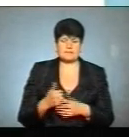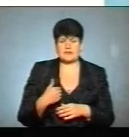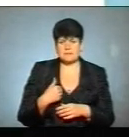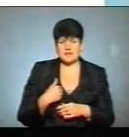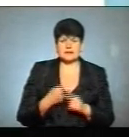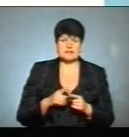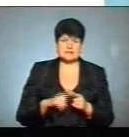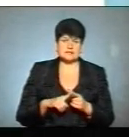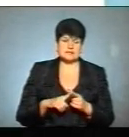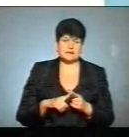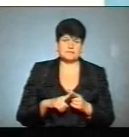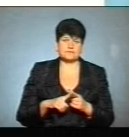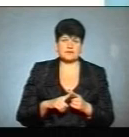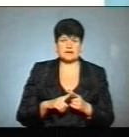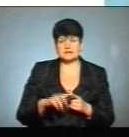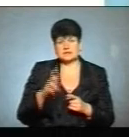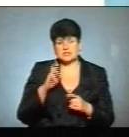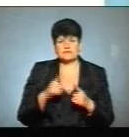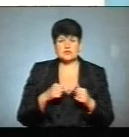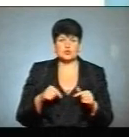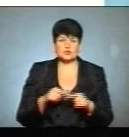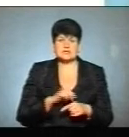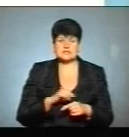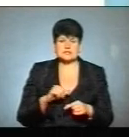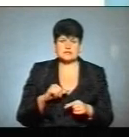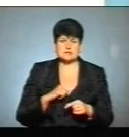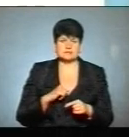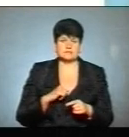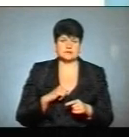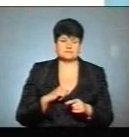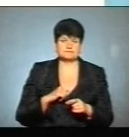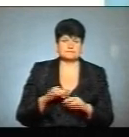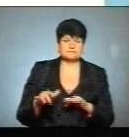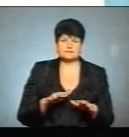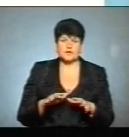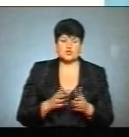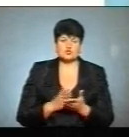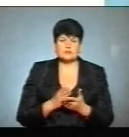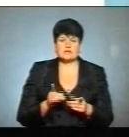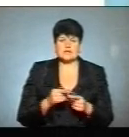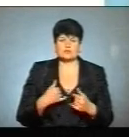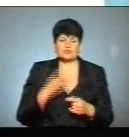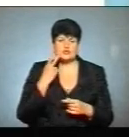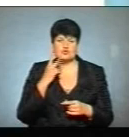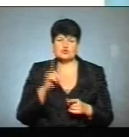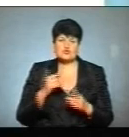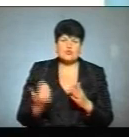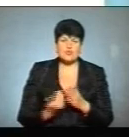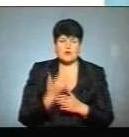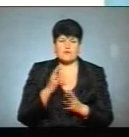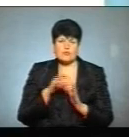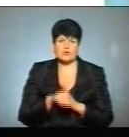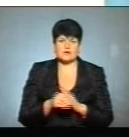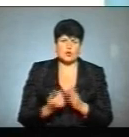це така з державних структур одна, мабуть, наймобільніша служба, тому що в нас постійно щось нове запроваджується, якісь нові